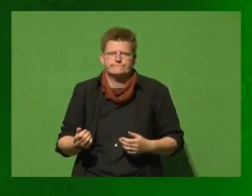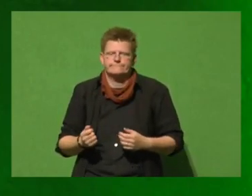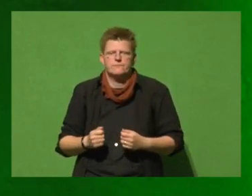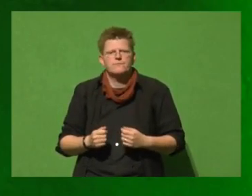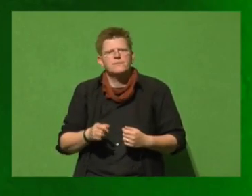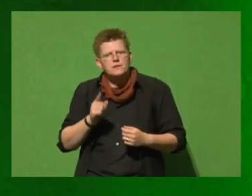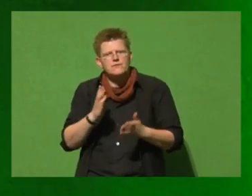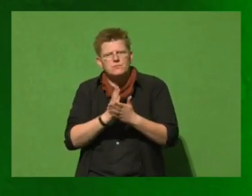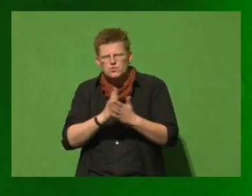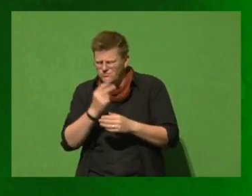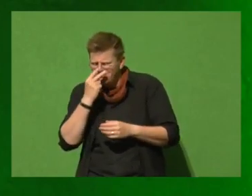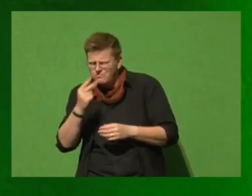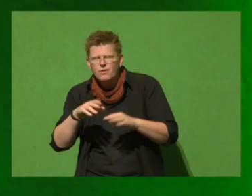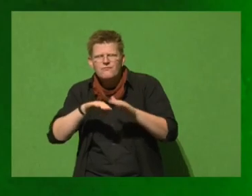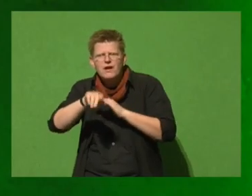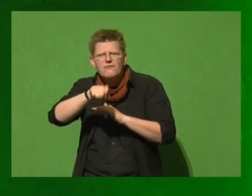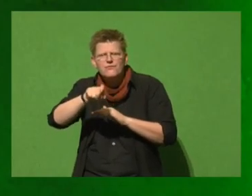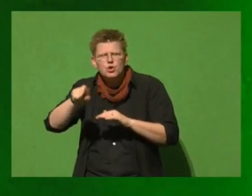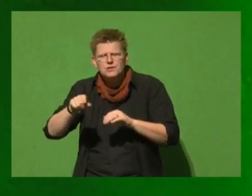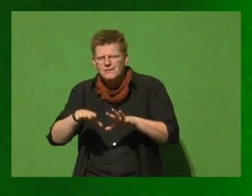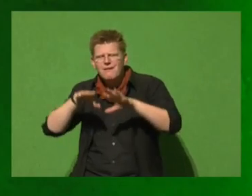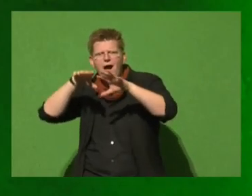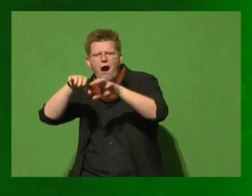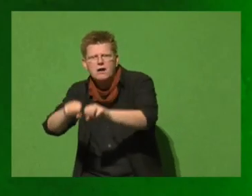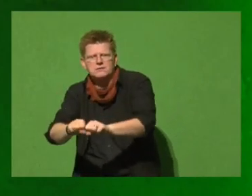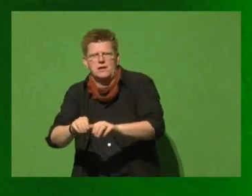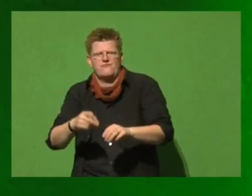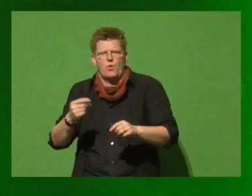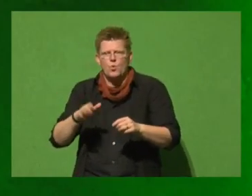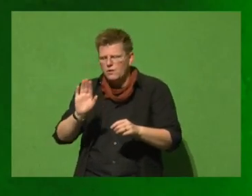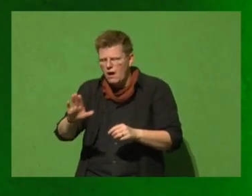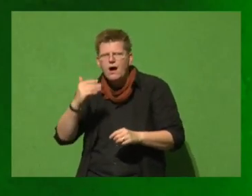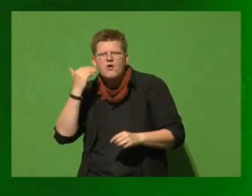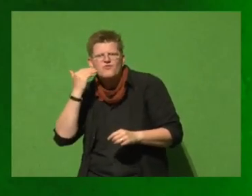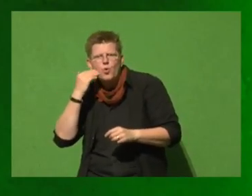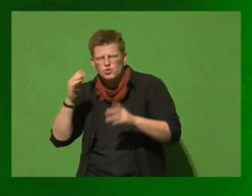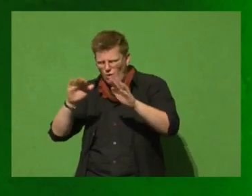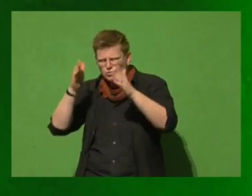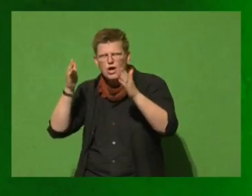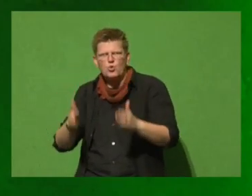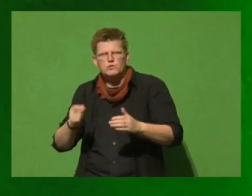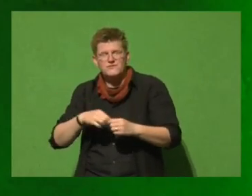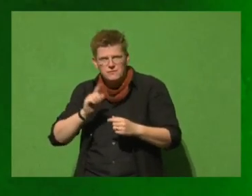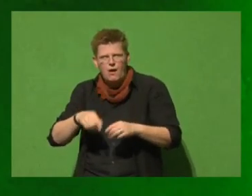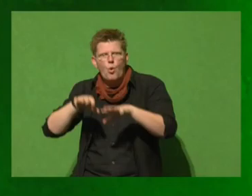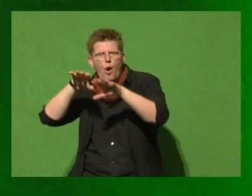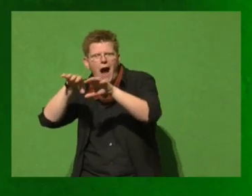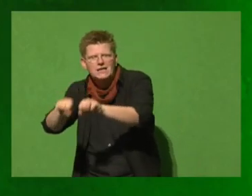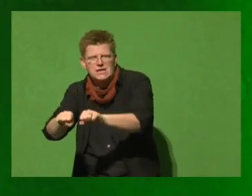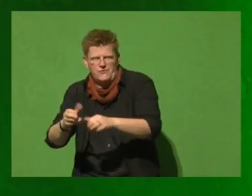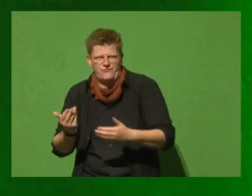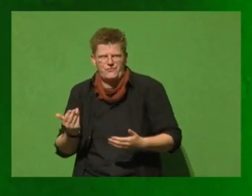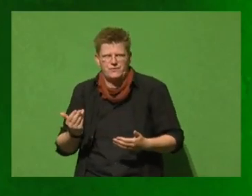Übergriffen auf Flüchtlinge und/oder ihre Unterkünfte mit Besorgnis zur Kenntnis nehmen. Flüchtlingsschutz in der Kommune findet vor